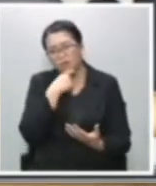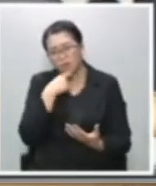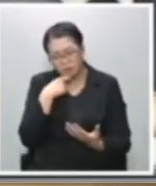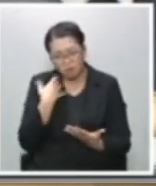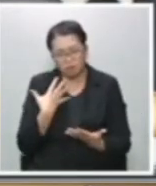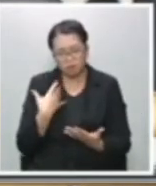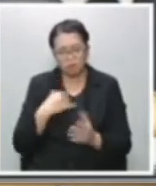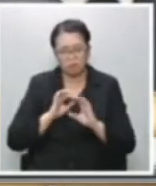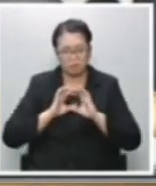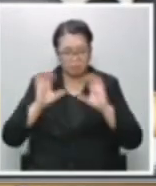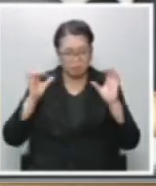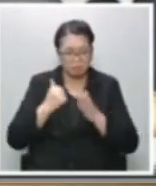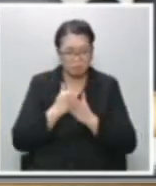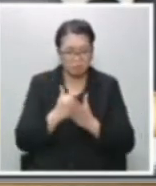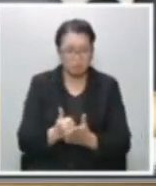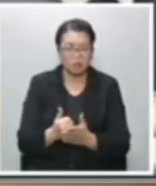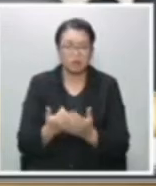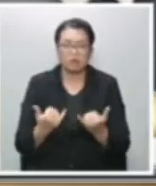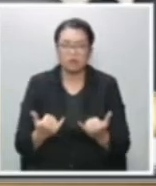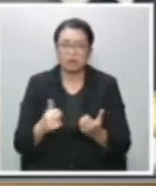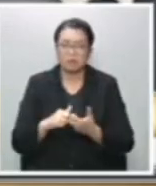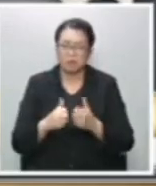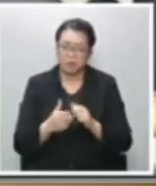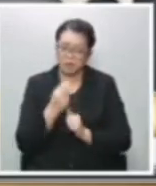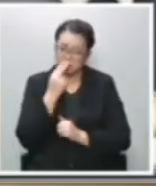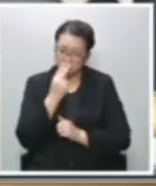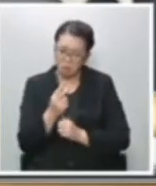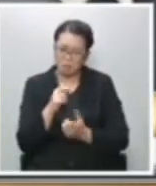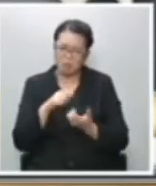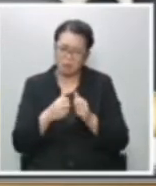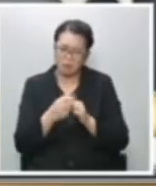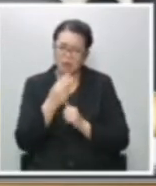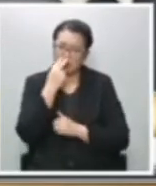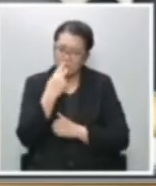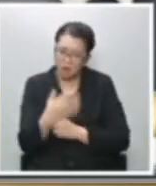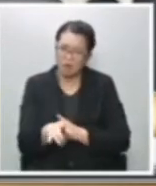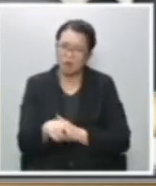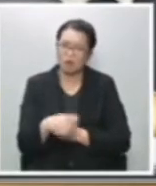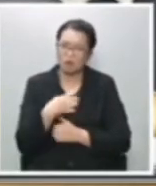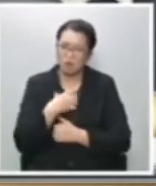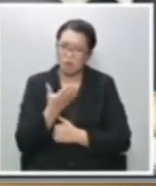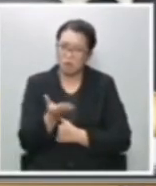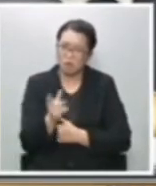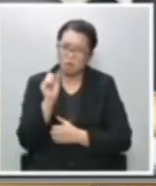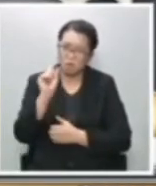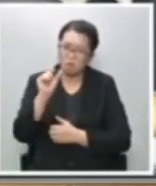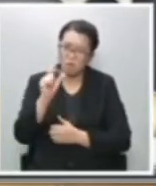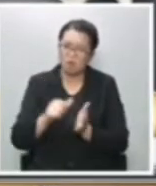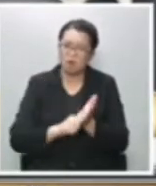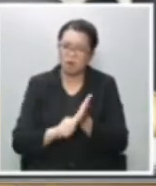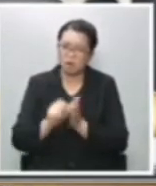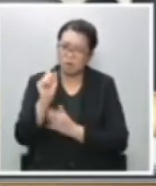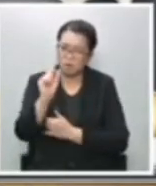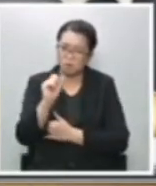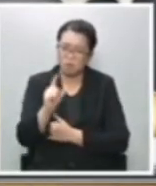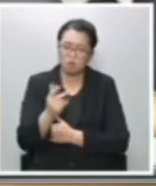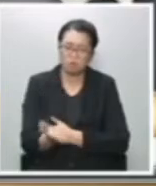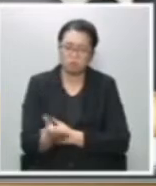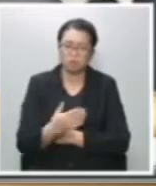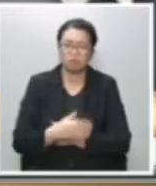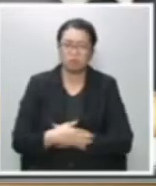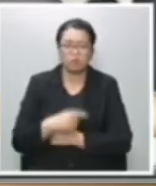ข้าไปช่วยเพราะว่าตอนนี้เนี่ยเห็นปัญหาแล้วนะครับก็อยากจะถามท่านนายกรัฐมนตรีนะครับว่าท่าน